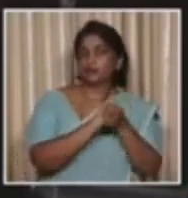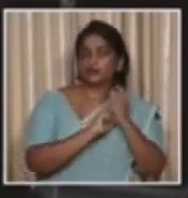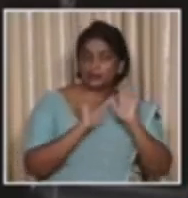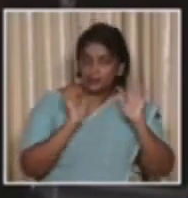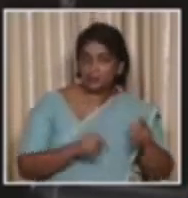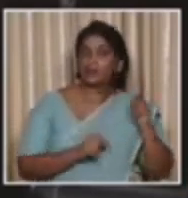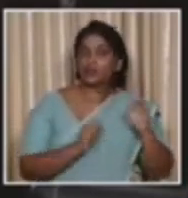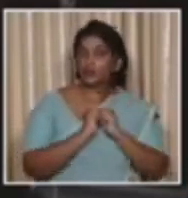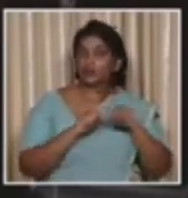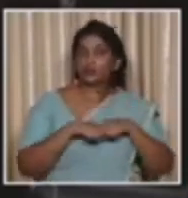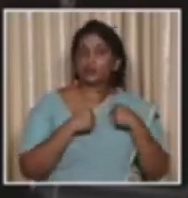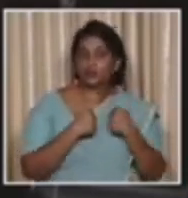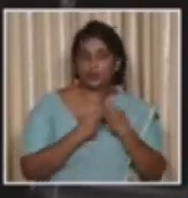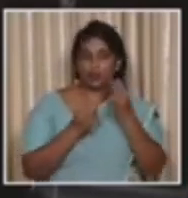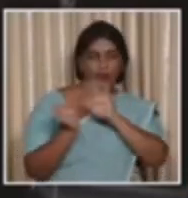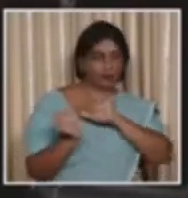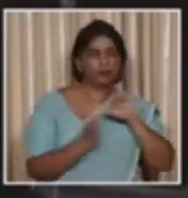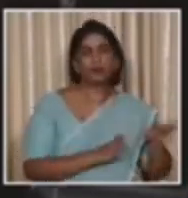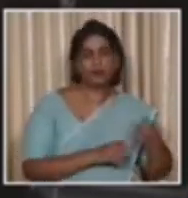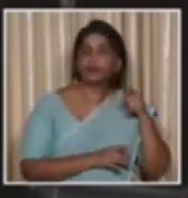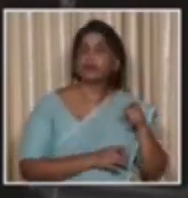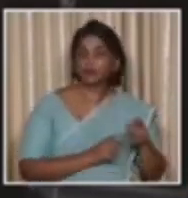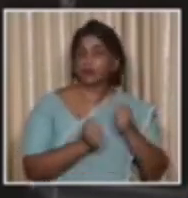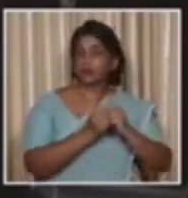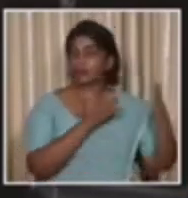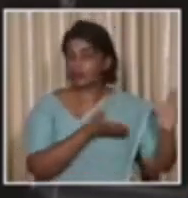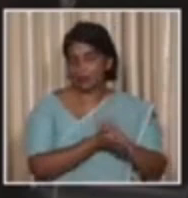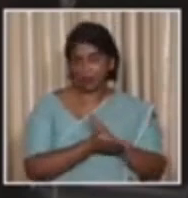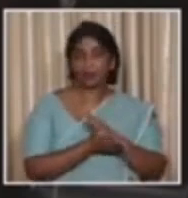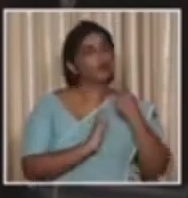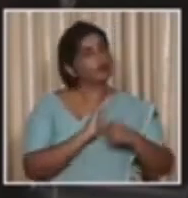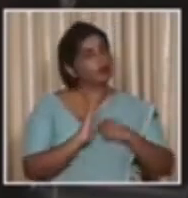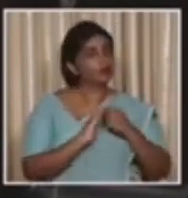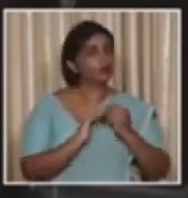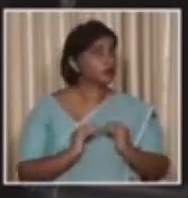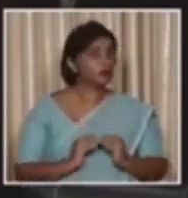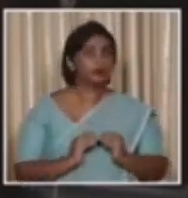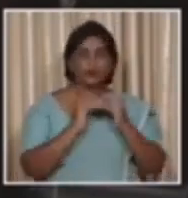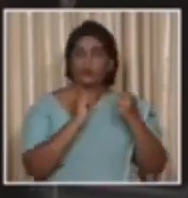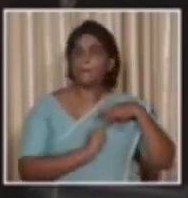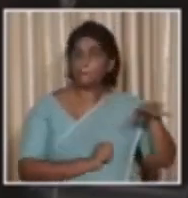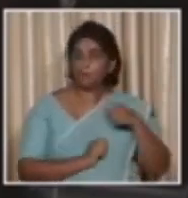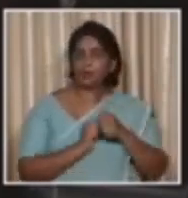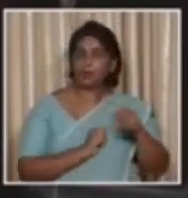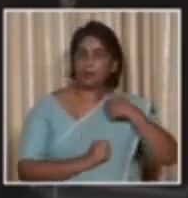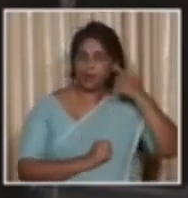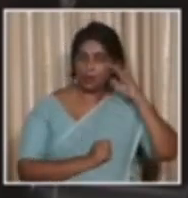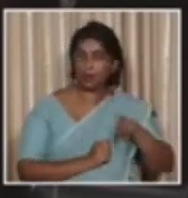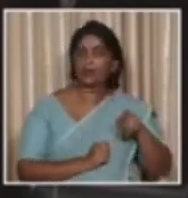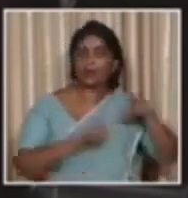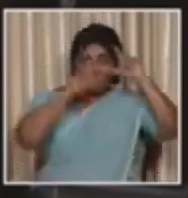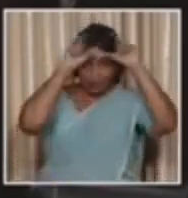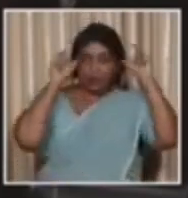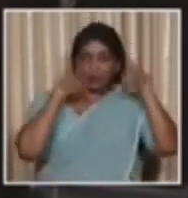වුණත් මේ වෘත්තීය සමිති ටික පොඩ්ඩක් පැත්තකින් තියලා ඒ අයගේ සහයෝගය මේ රටේ සංවර්ධනය වෙනුවෙන් යොදාගෙන අපි බලාපොරොත්තු වෙනවා මේ